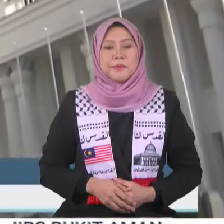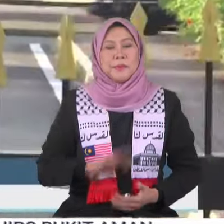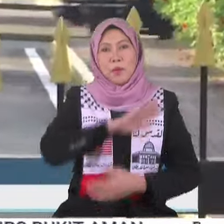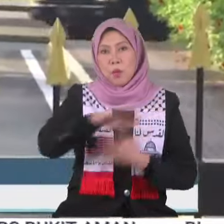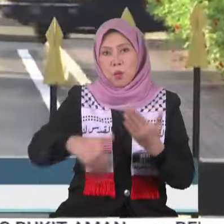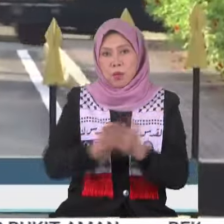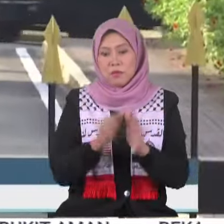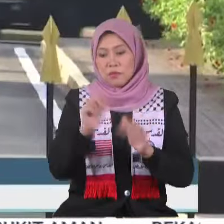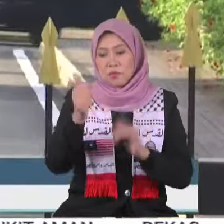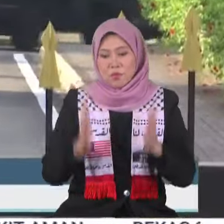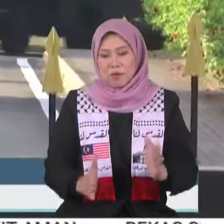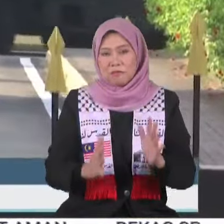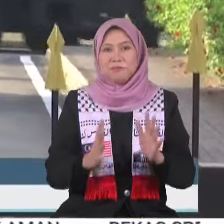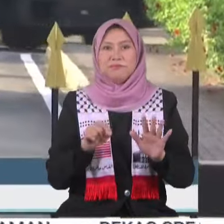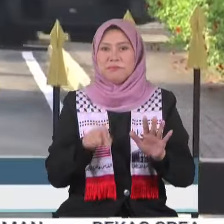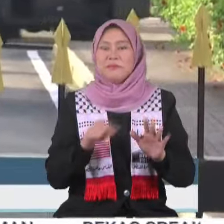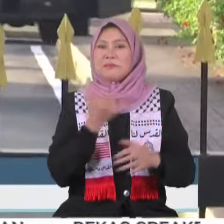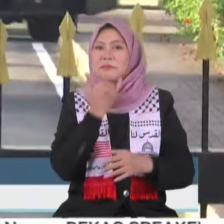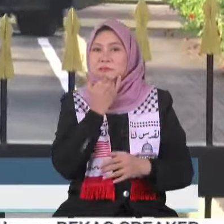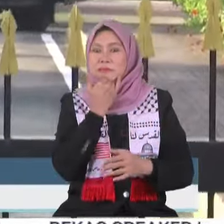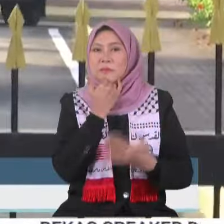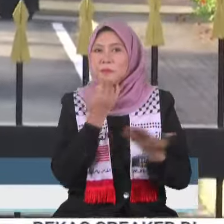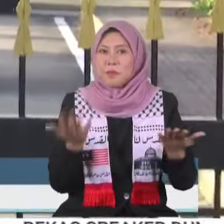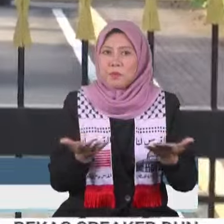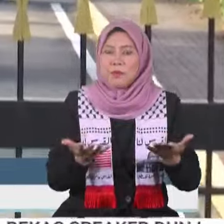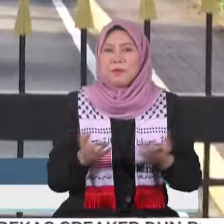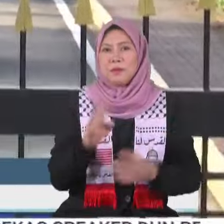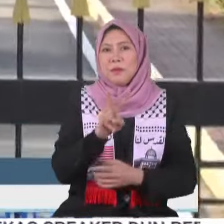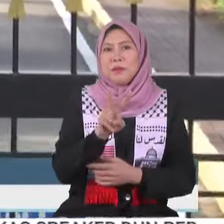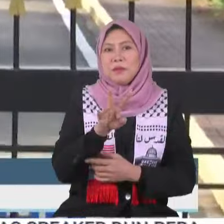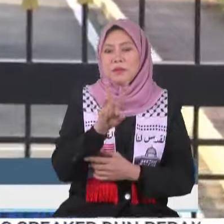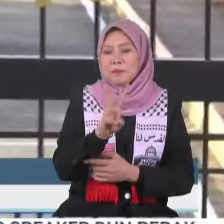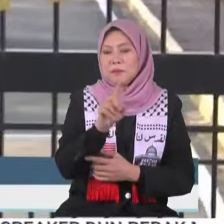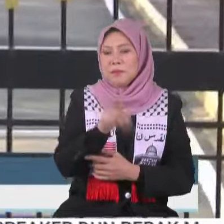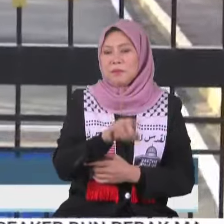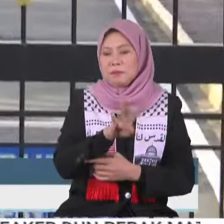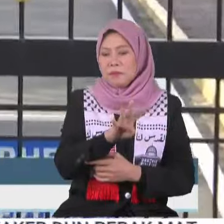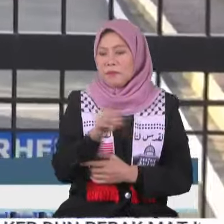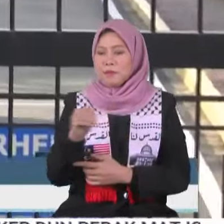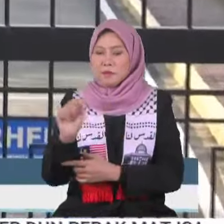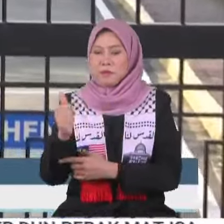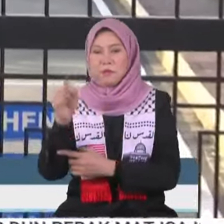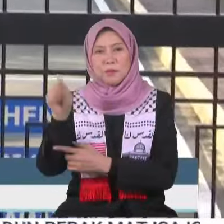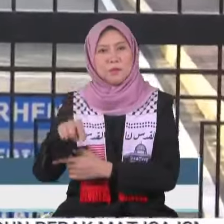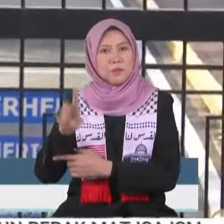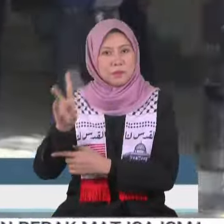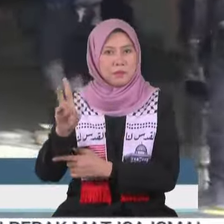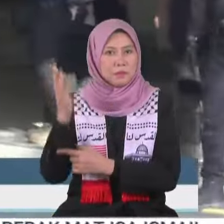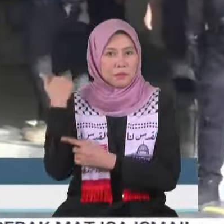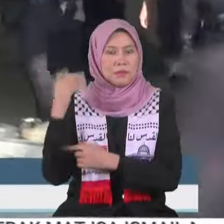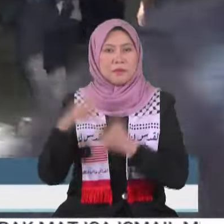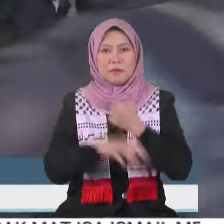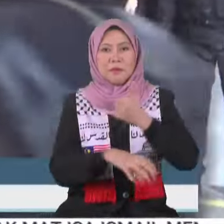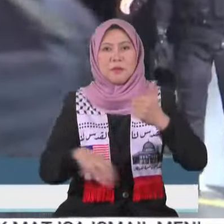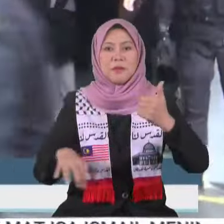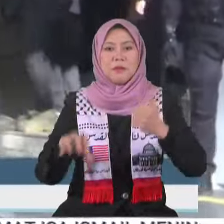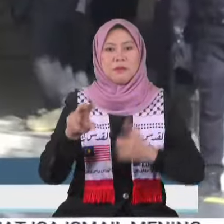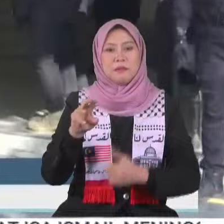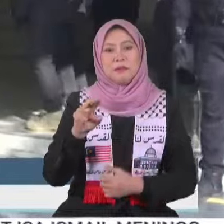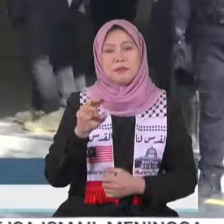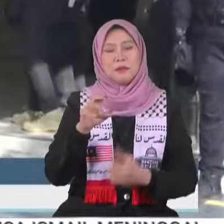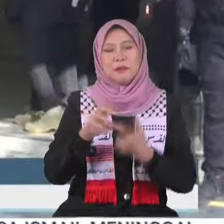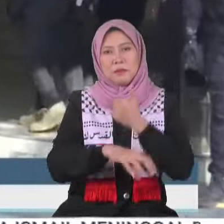Kesemua mereka didakwa melakukan kesalahan itu antara 26 April dan 10 Julai lepas di cawangan MBSB Bank